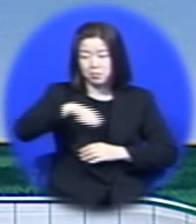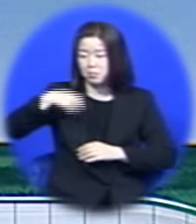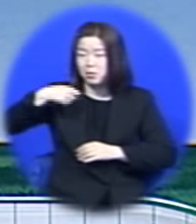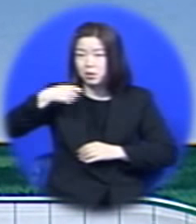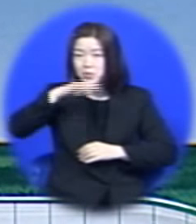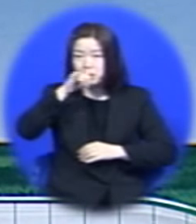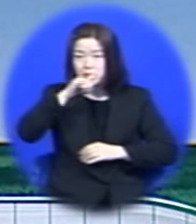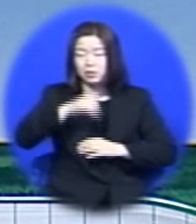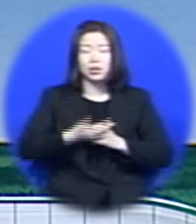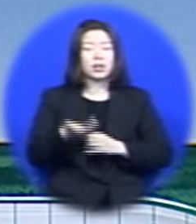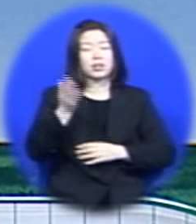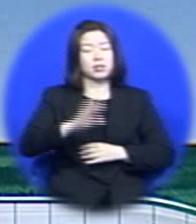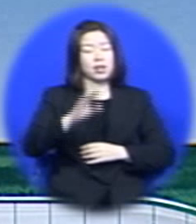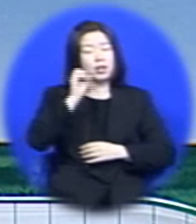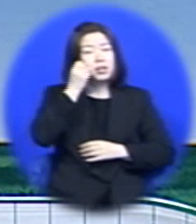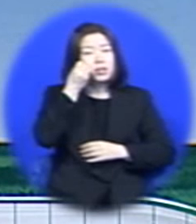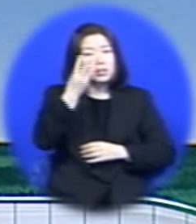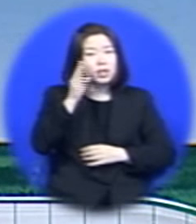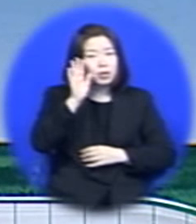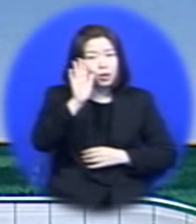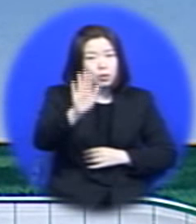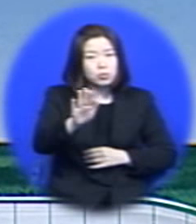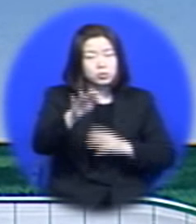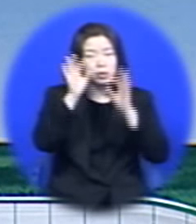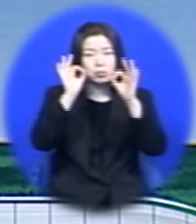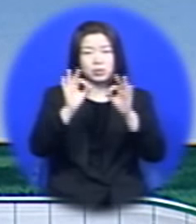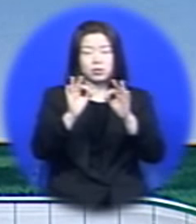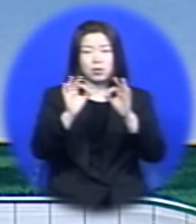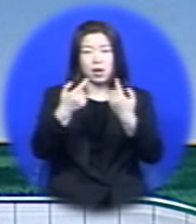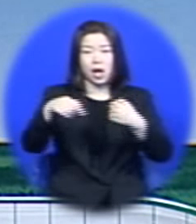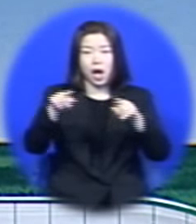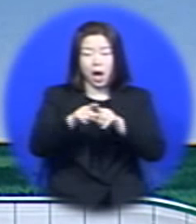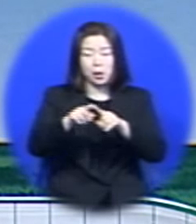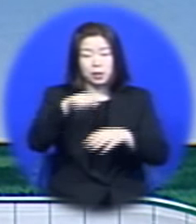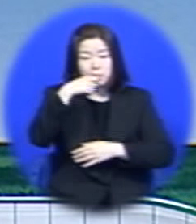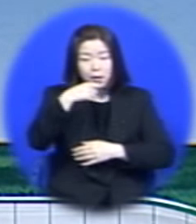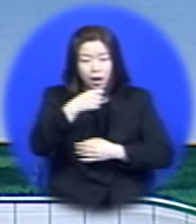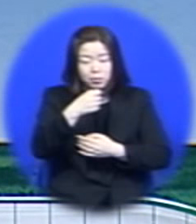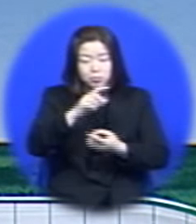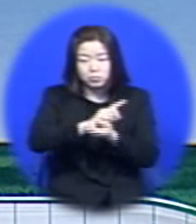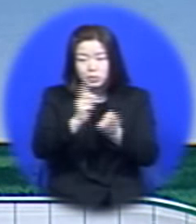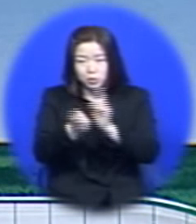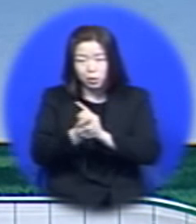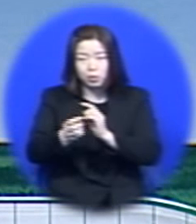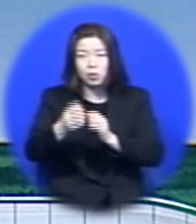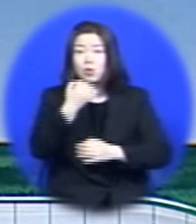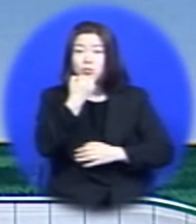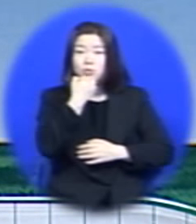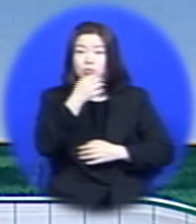3개월쯤 지나고 보니까 아, 서로 같이 밥 먹고 웃기도 하고 하더라. 아,